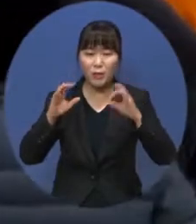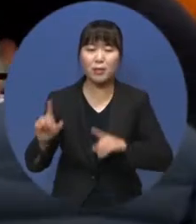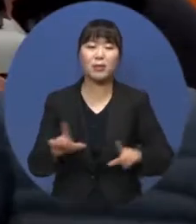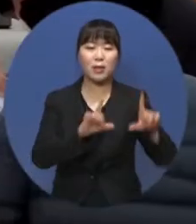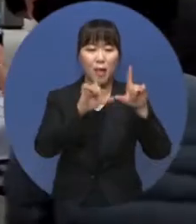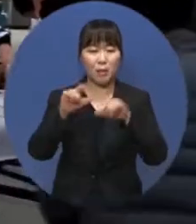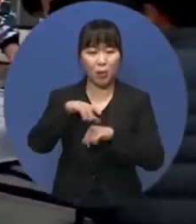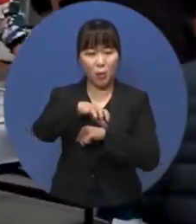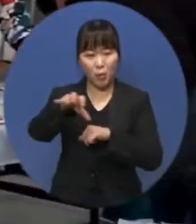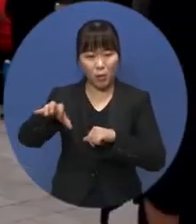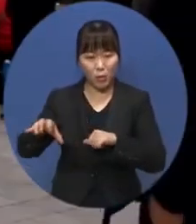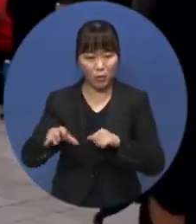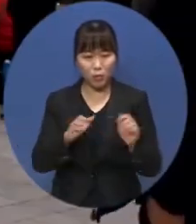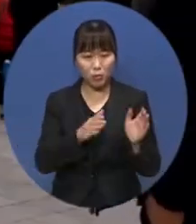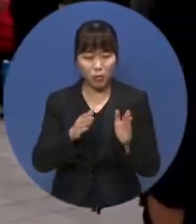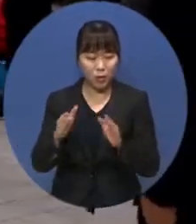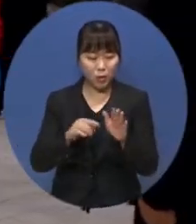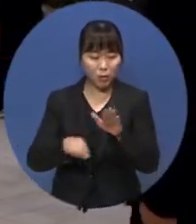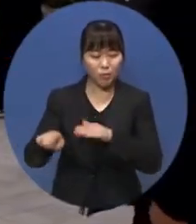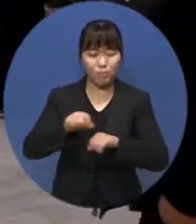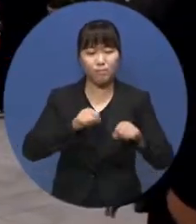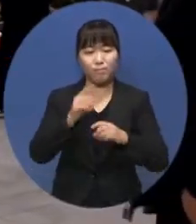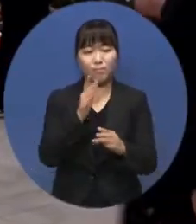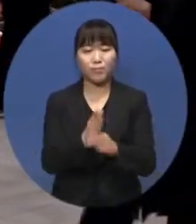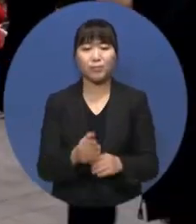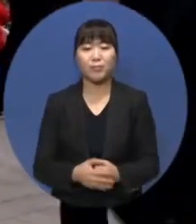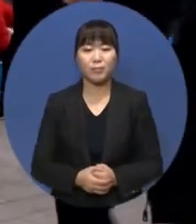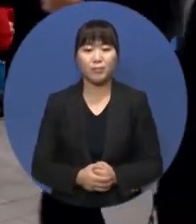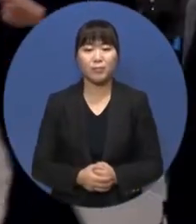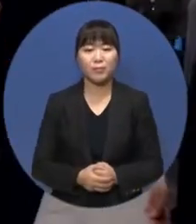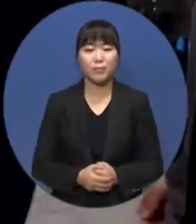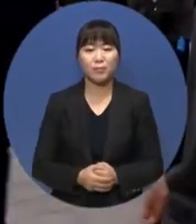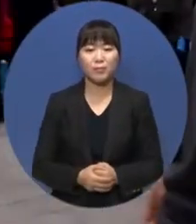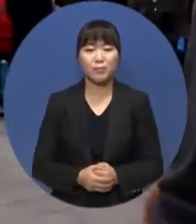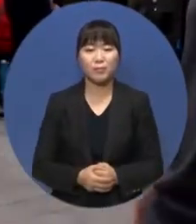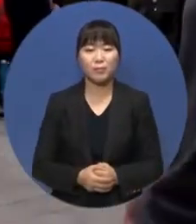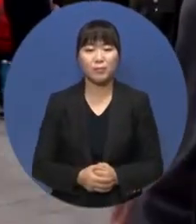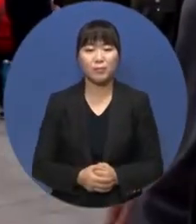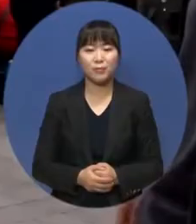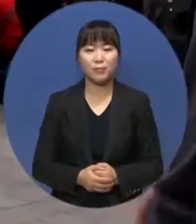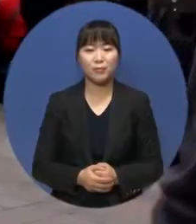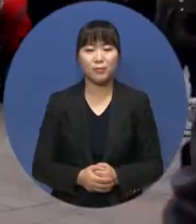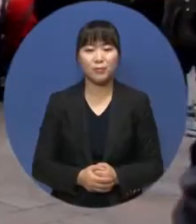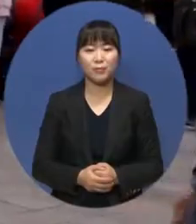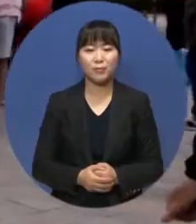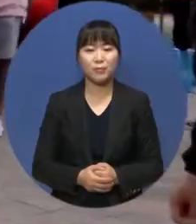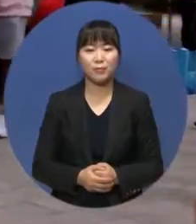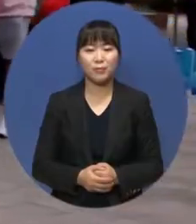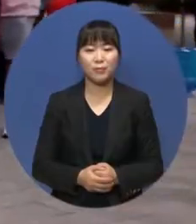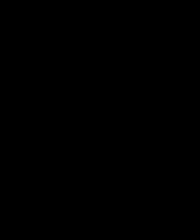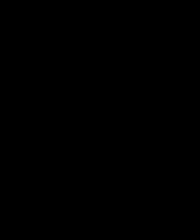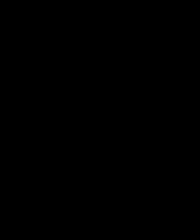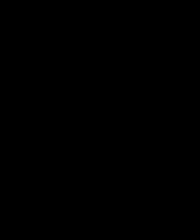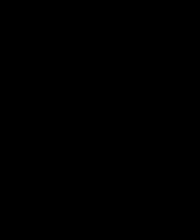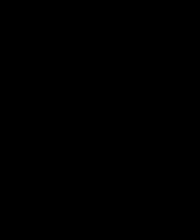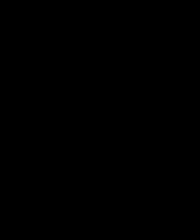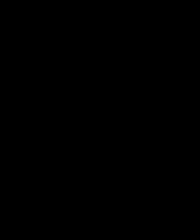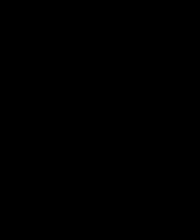삶의 공간으로 만들어가는 데 앞장서고 있습니다. 복지TV 뉴스 정운선입니다.